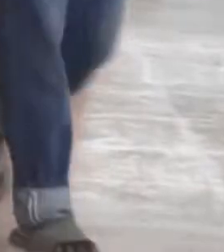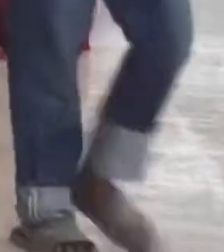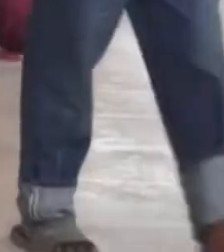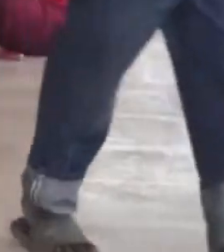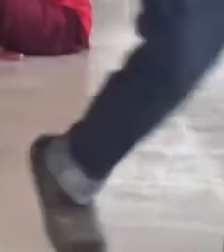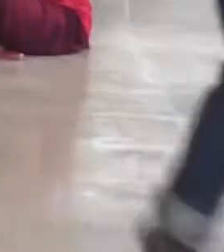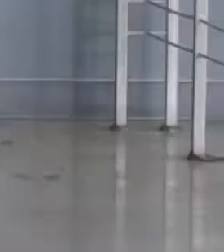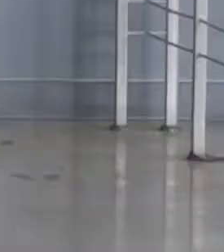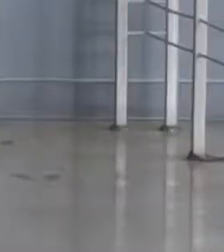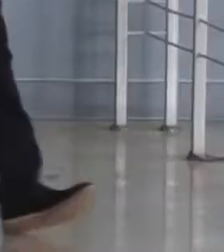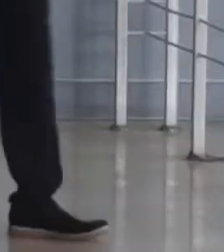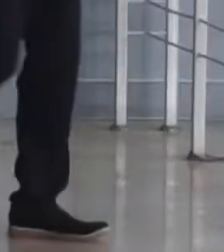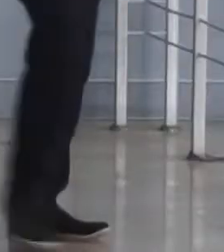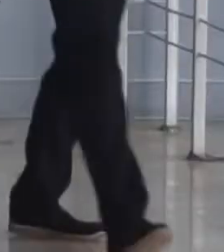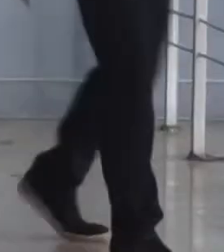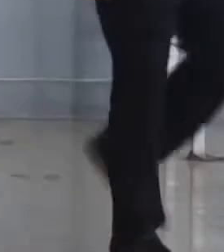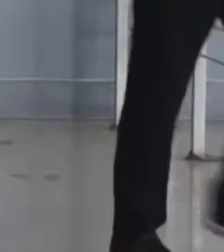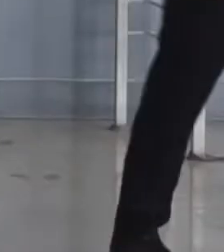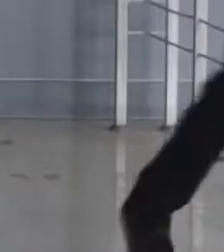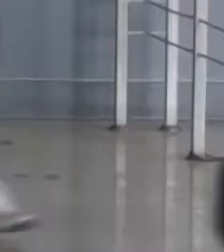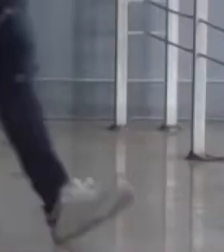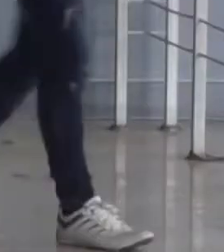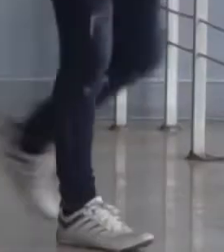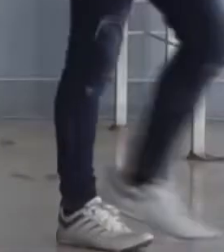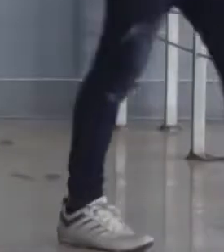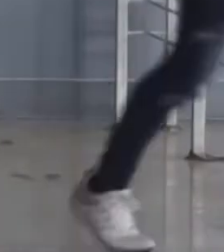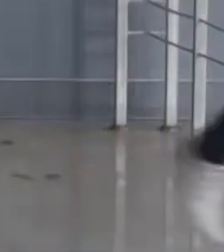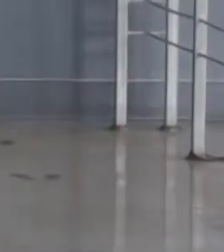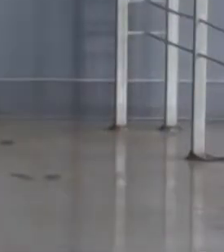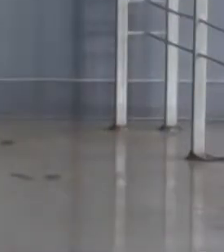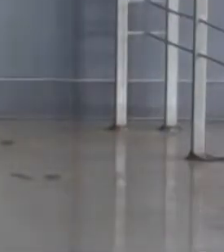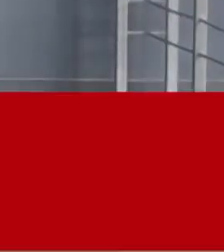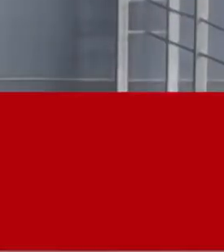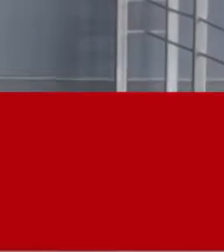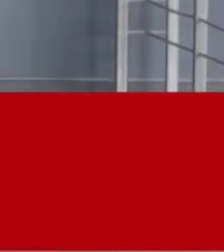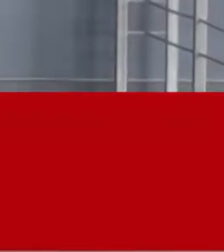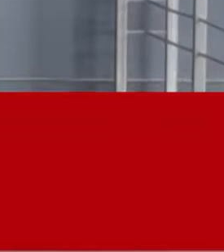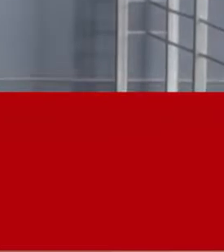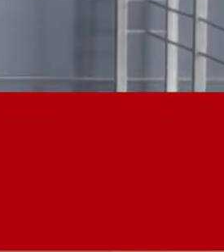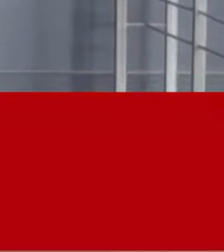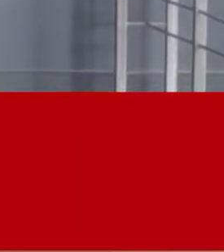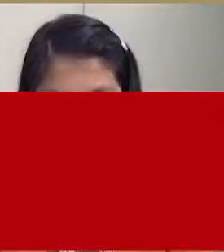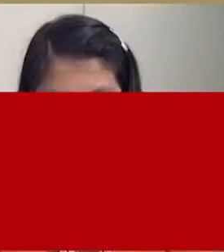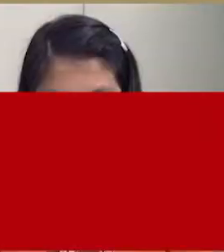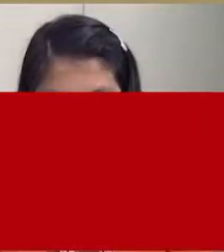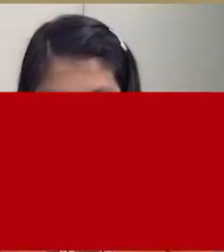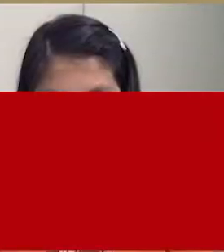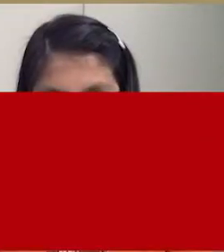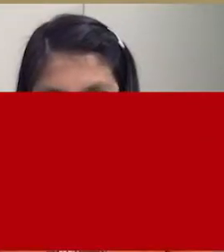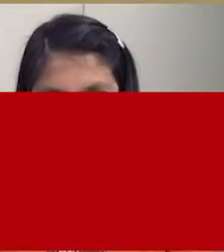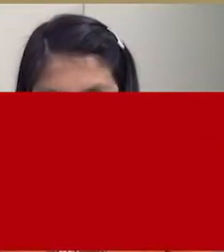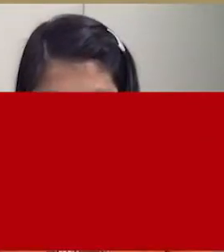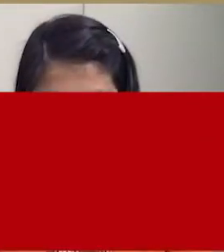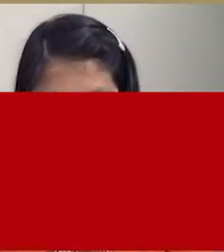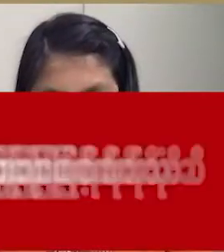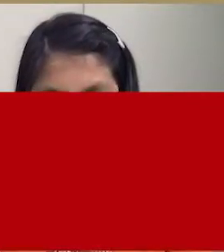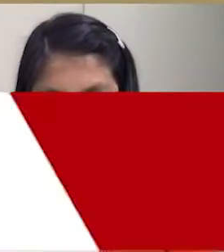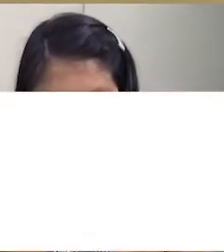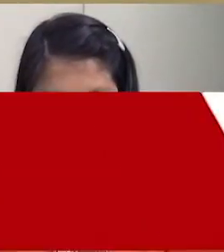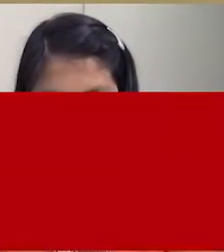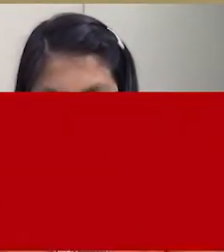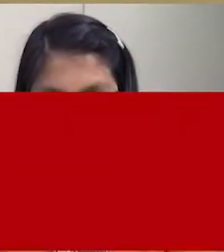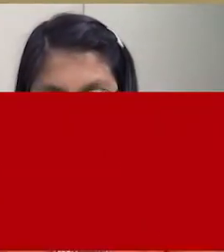တော်တို့ခုကက်ဖန်လာမှာလာပြီးတော့ခြေတွေကဒီမှာလာပြီးတော့ site တွေဖန်နေဆိုတဲ့အကြောင်းဒီမှာလာနေရတယ်ဒီပုံမှန်ဆိုလို့ရှိရင်သူတို့ကလေဒီမှာ